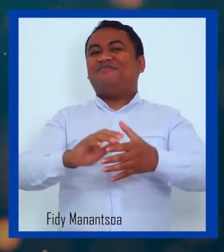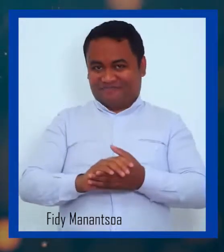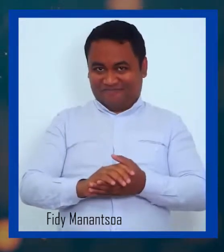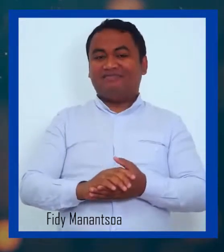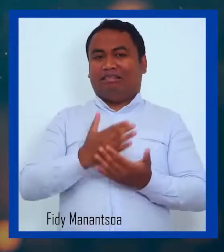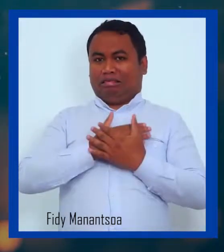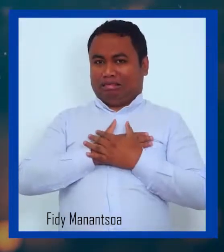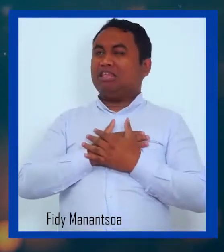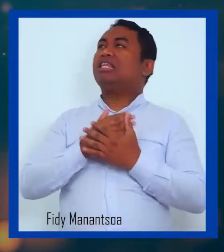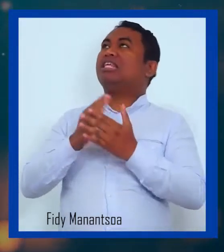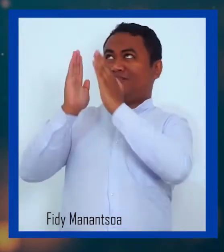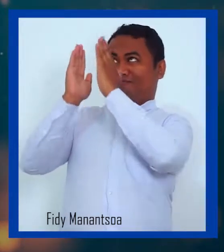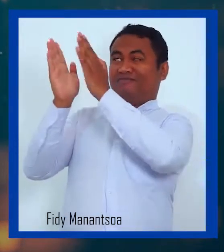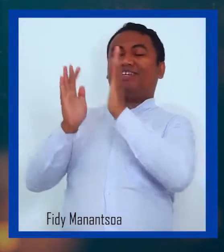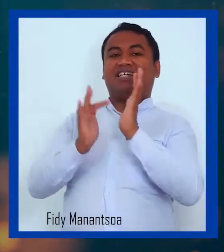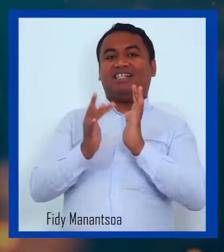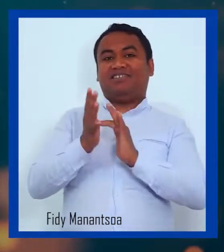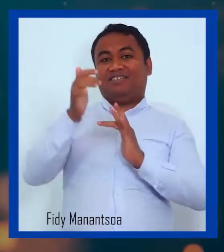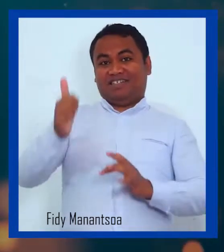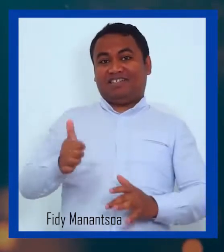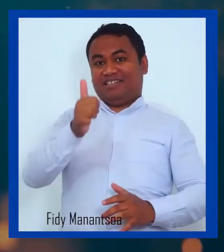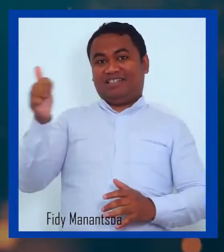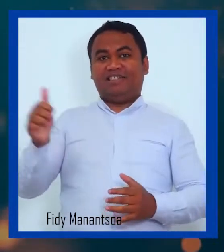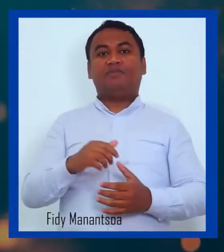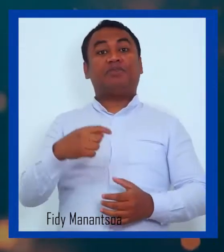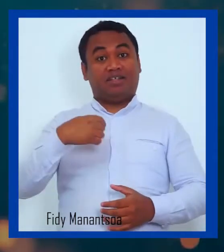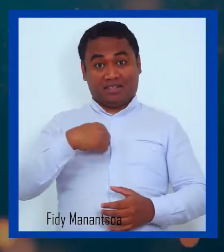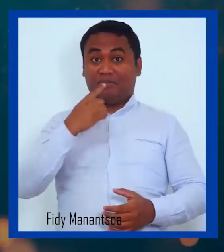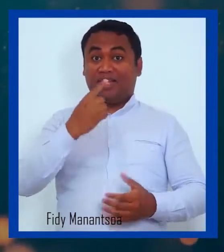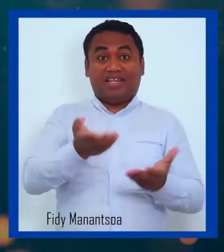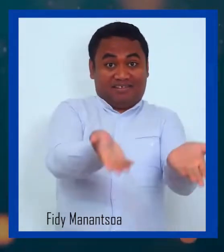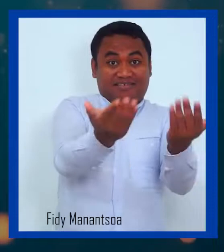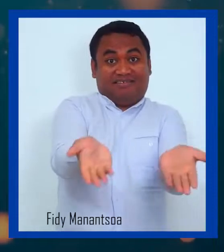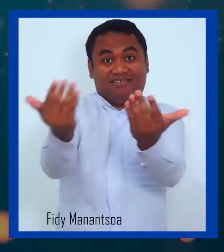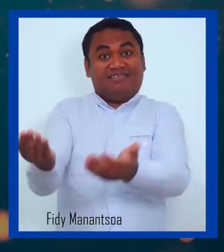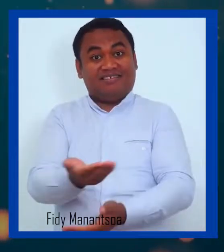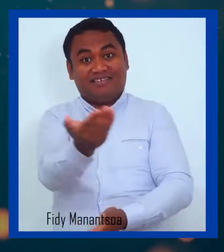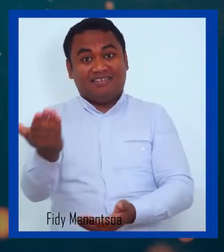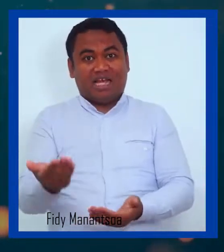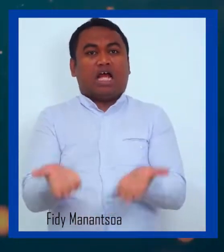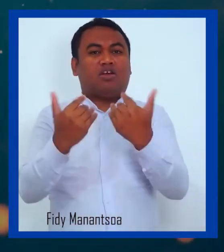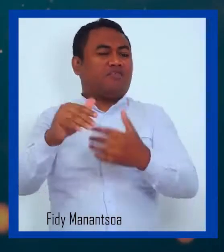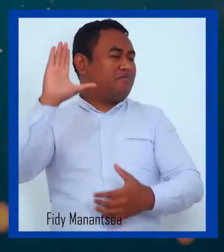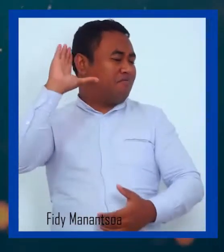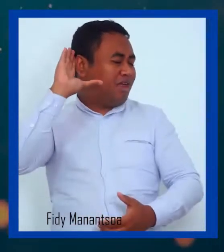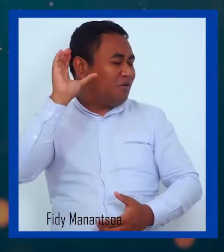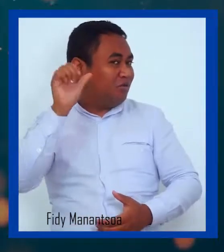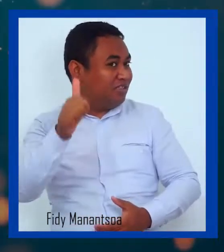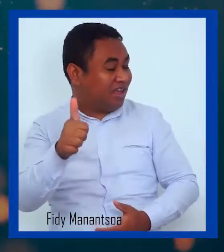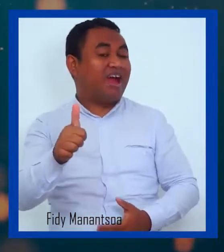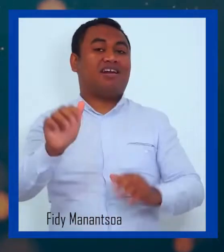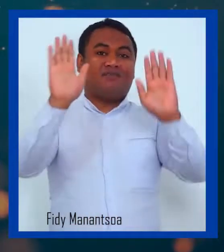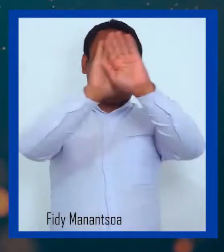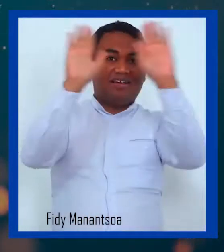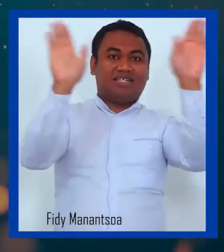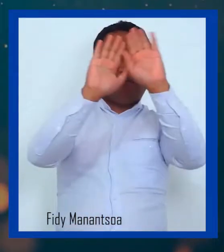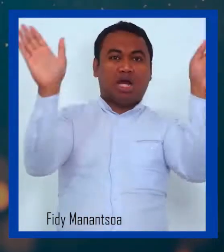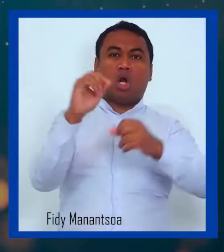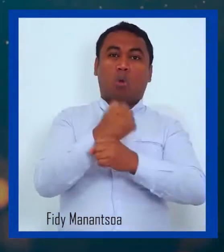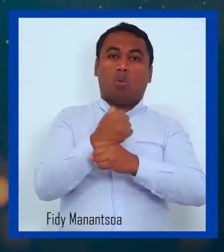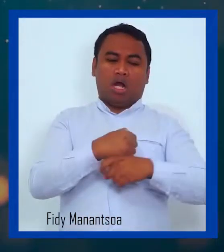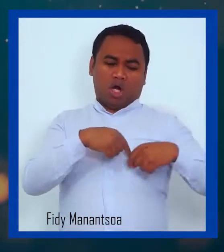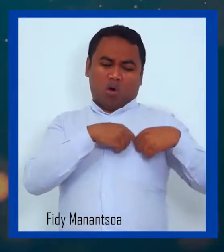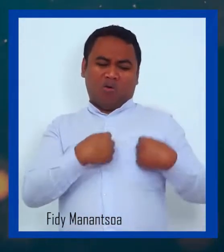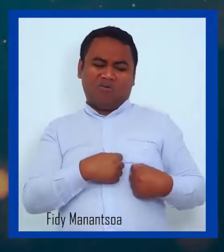ilay fitiavanao an'i Kristy, mbola tsy resy lahatra ianao. Ary izany mihitsy no antony ampirisihana antsika anaraka tsara ity fanazavana ity.